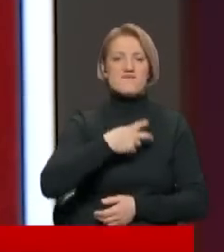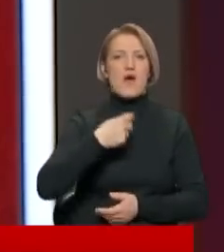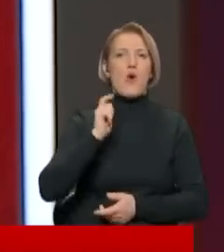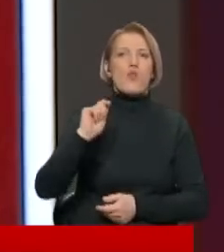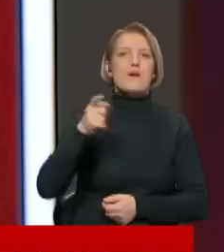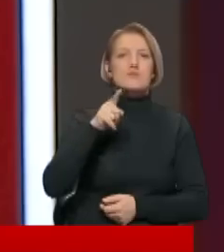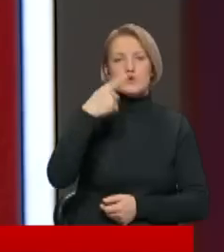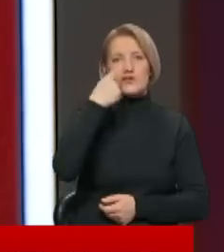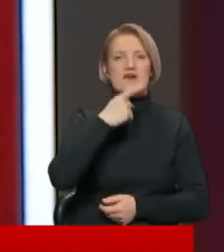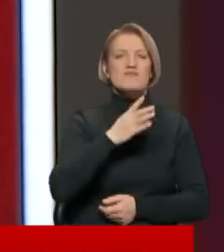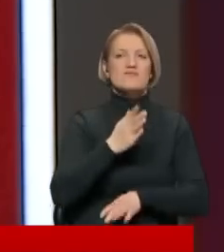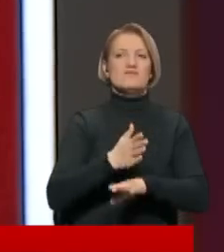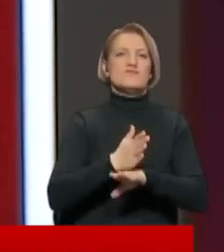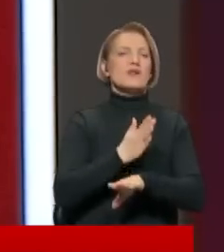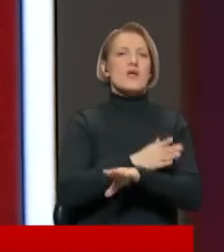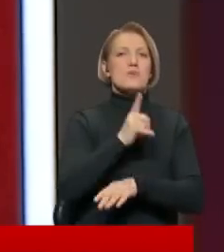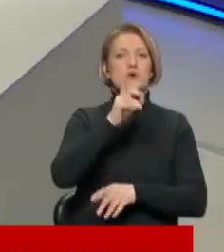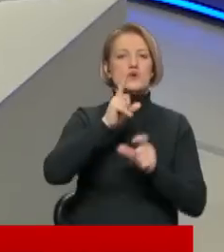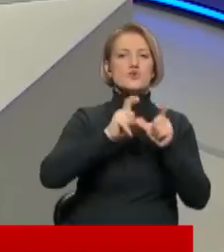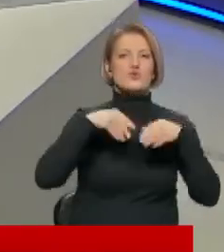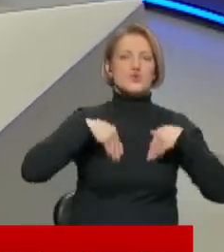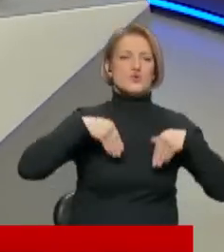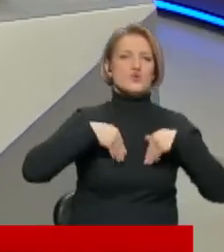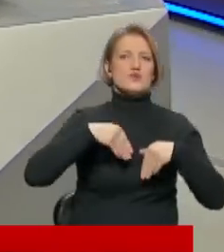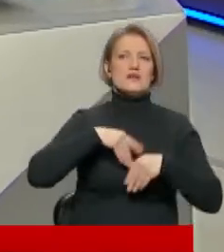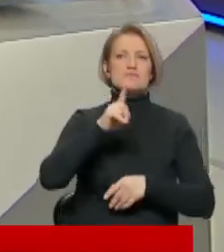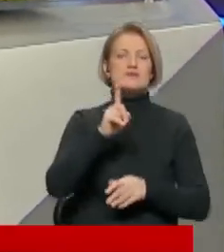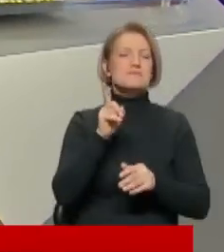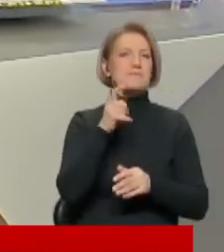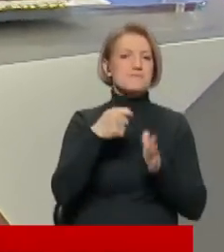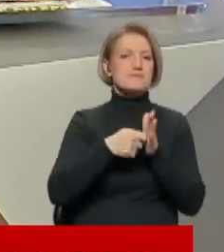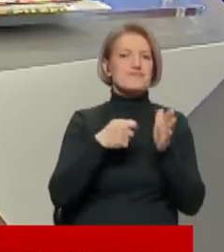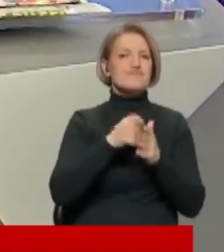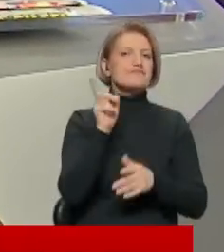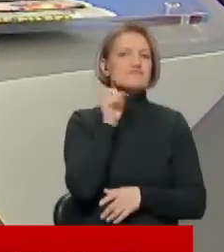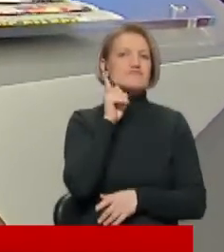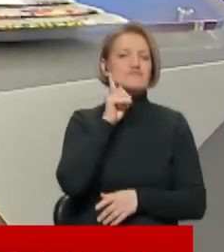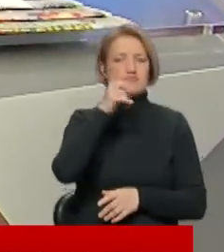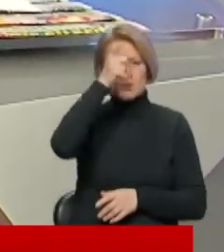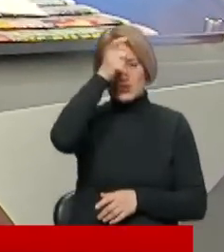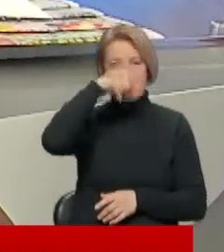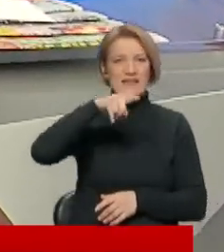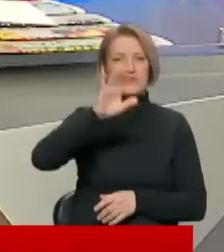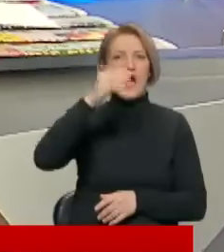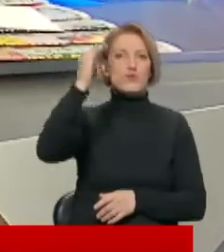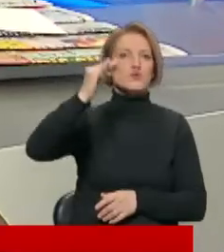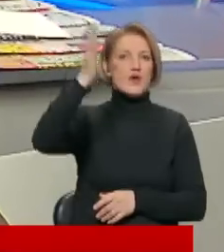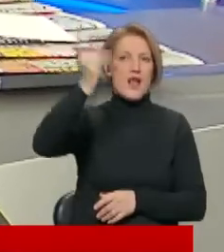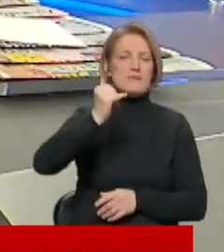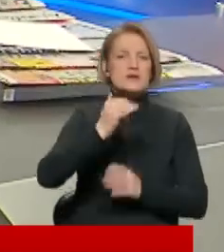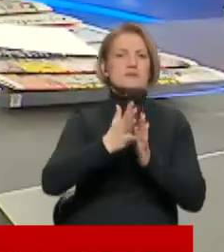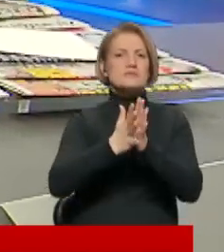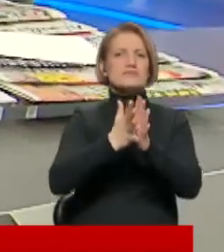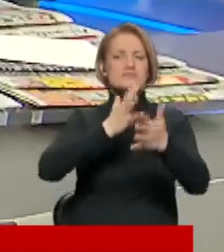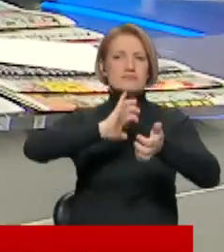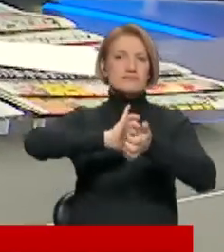bu yüzden vatandaşlarımız Gürcistan'a gidiyor bir markanın son model telefonunu Türkiye'den 15.000 lira daha ucuza almak için sınır kapılarında